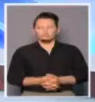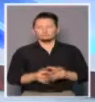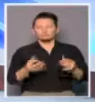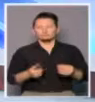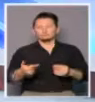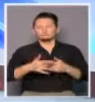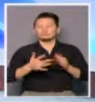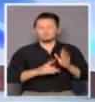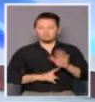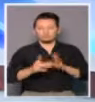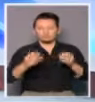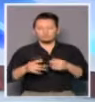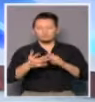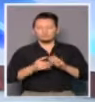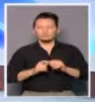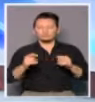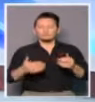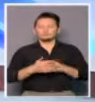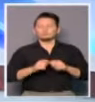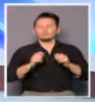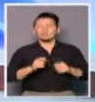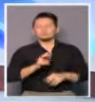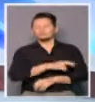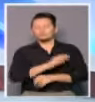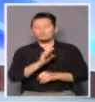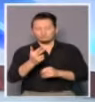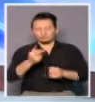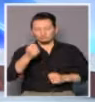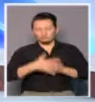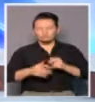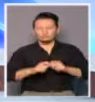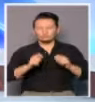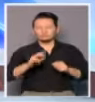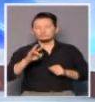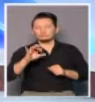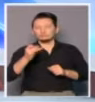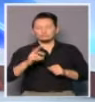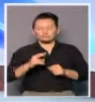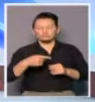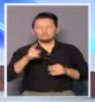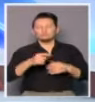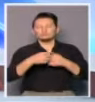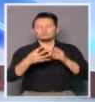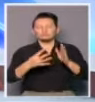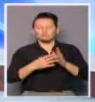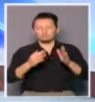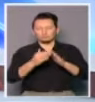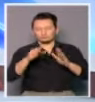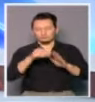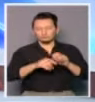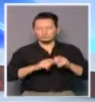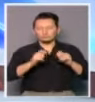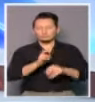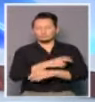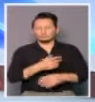Сегодня в Атырау ко дню города открылась новая станция скорой помощи. Новый объект, расположенный в доме номер 19 микрорайона Нурсая, теперь будет